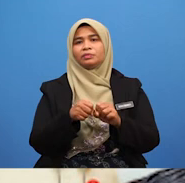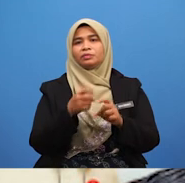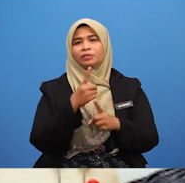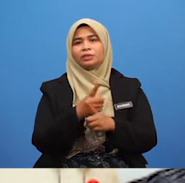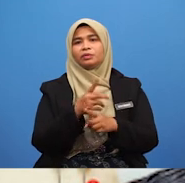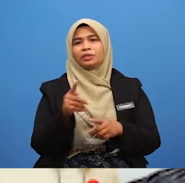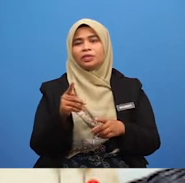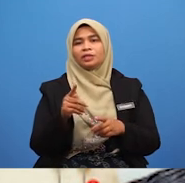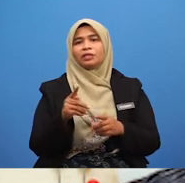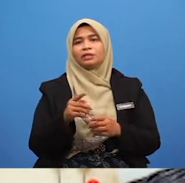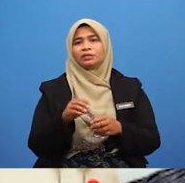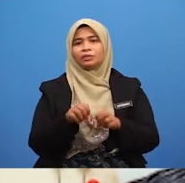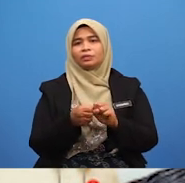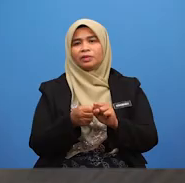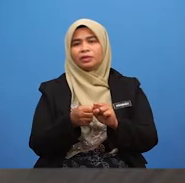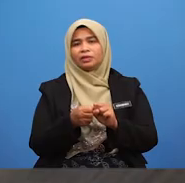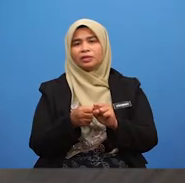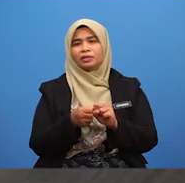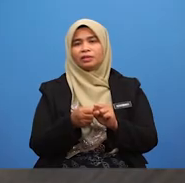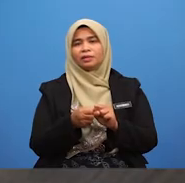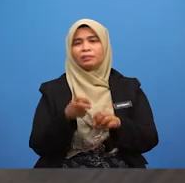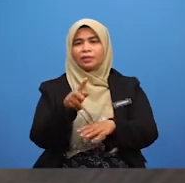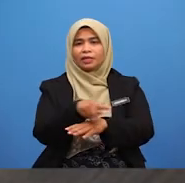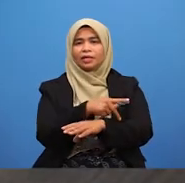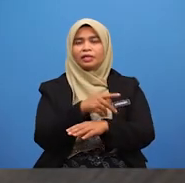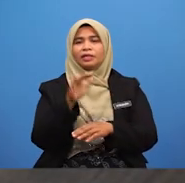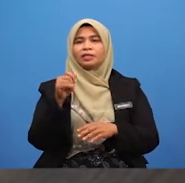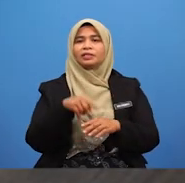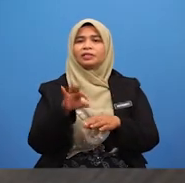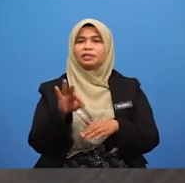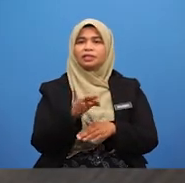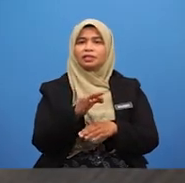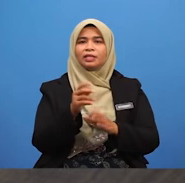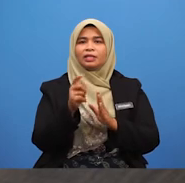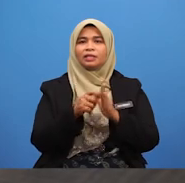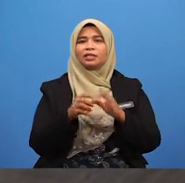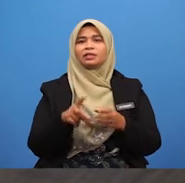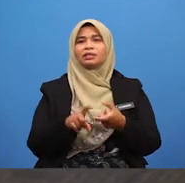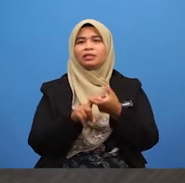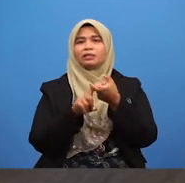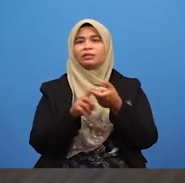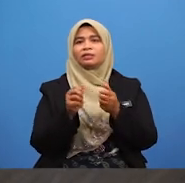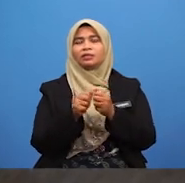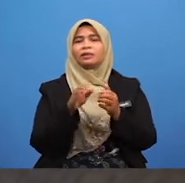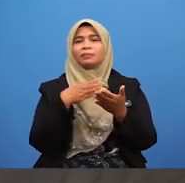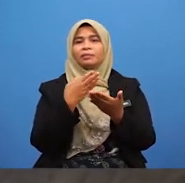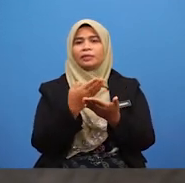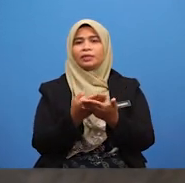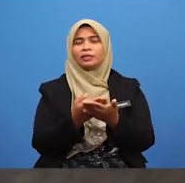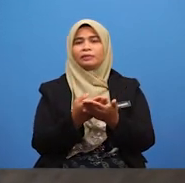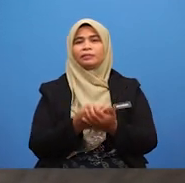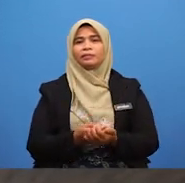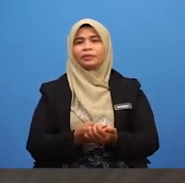kenal pasti sebelah luar dan sebelah dalam fabric. Kebiasaannya, sebelah